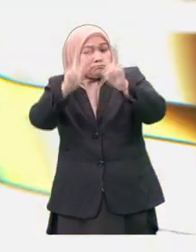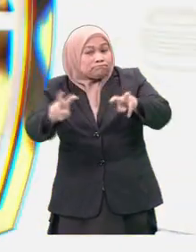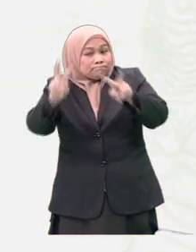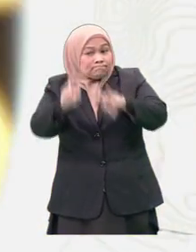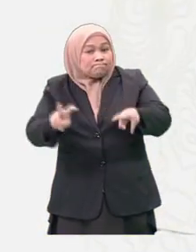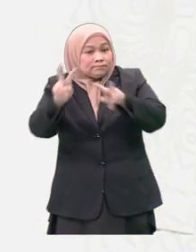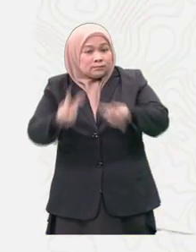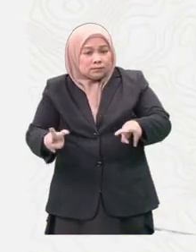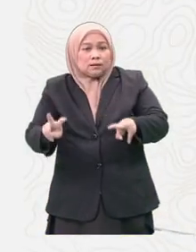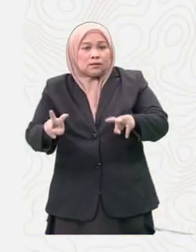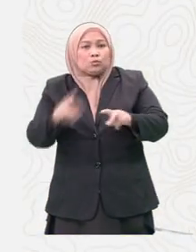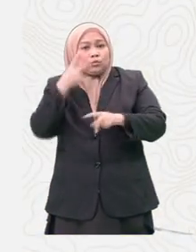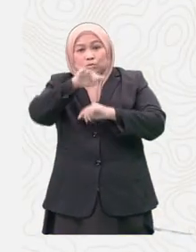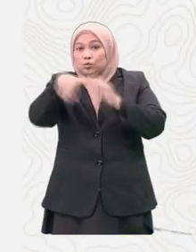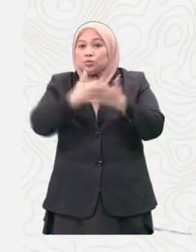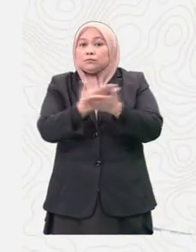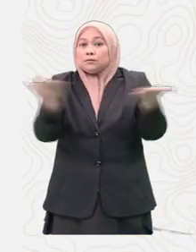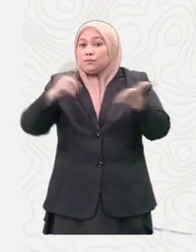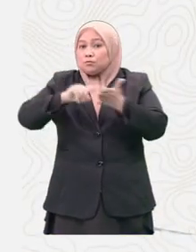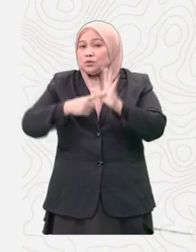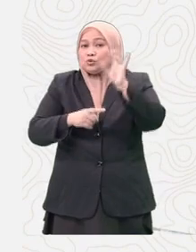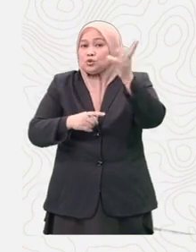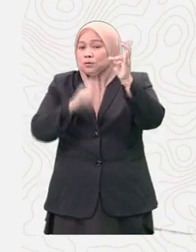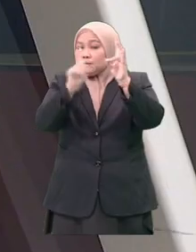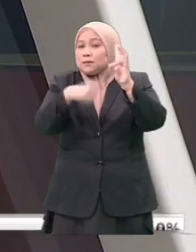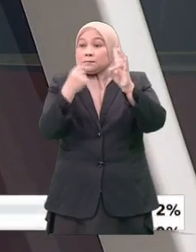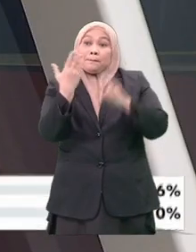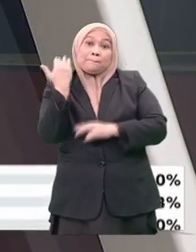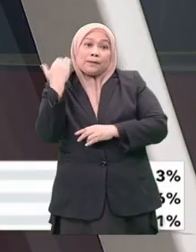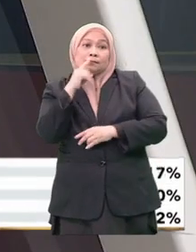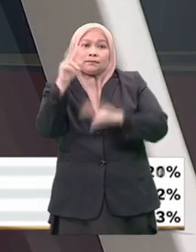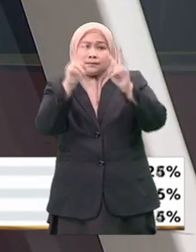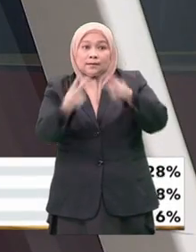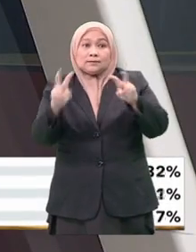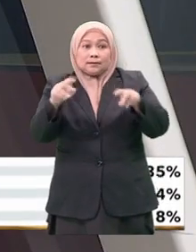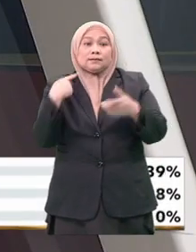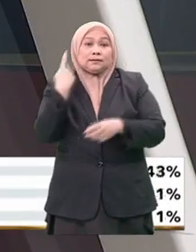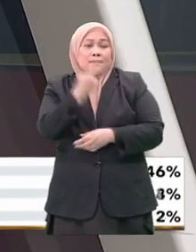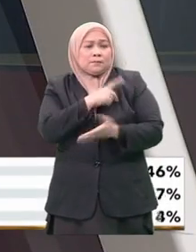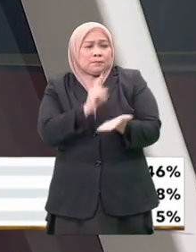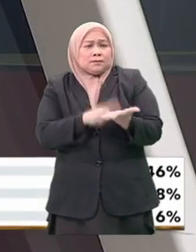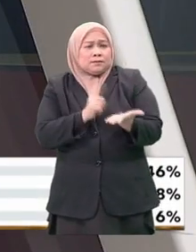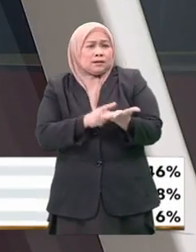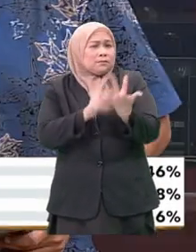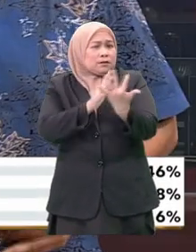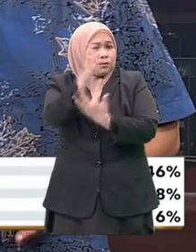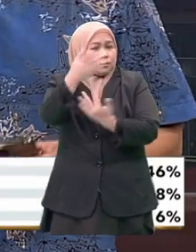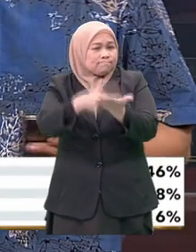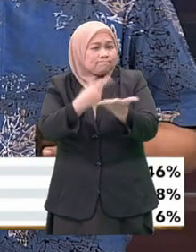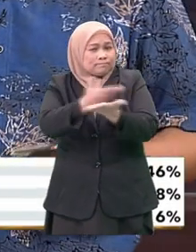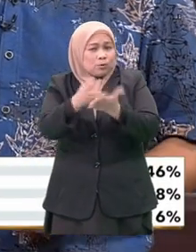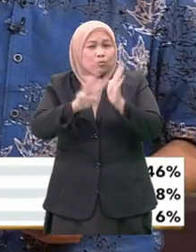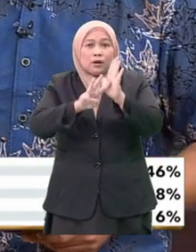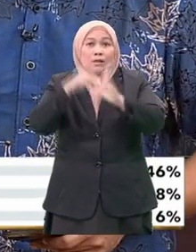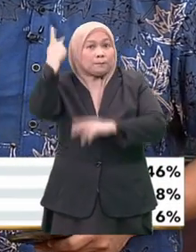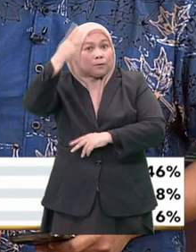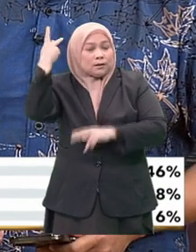buat seluruh rakyat Indonesia Bermuda 17 Oktober lalu gaji itu kami bincangkan menelusi diskusi bisa mewakili politik